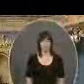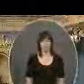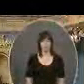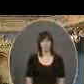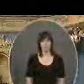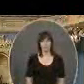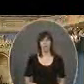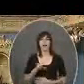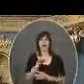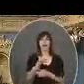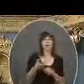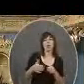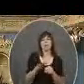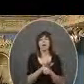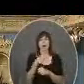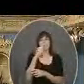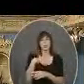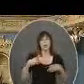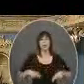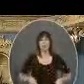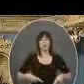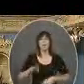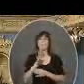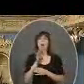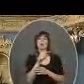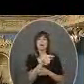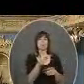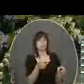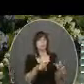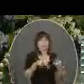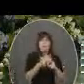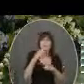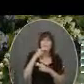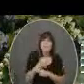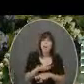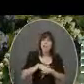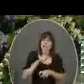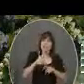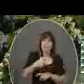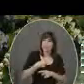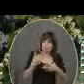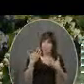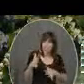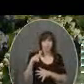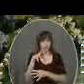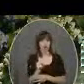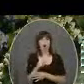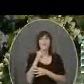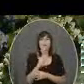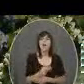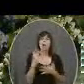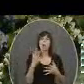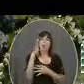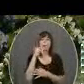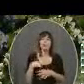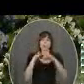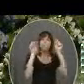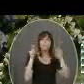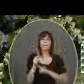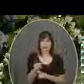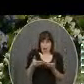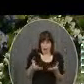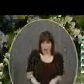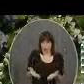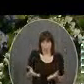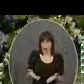En question complémentaire, M. le député de Bordua. Ce n pas une réponse réelle à la question que j'ai posée. La vérité, M. le Président, c'est qu